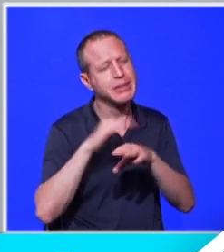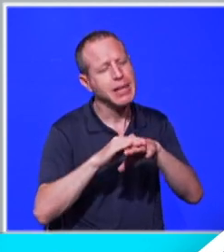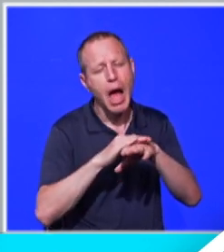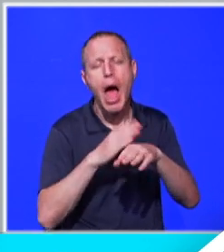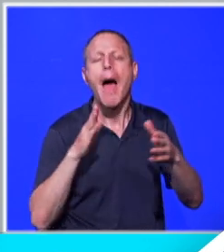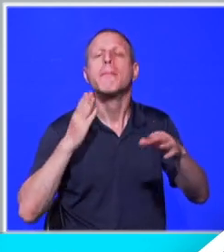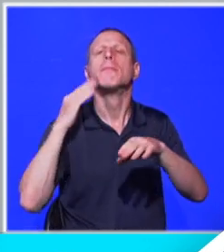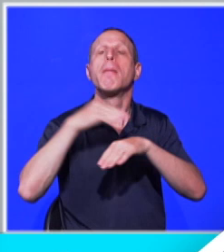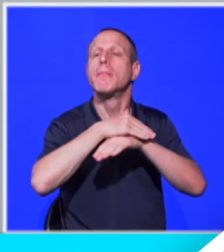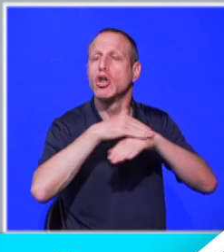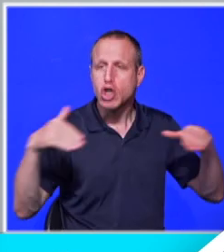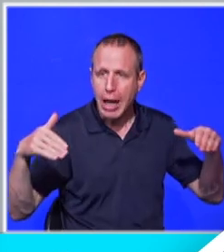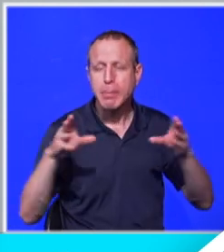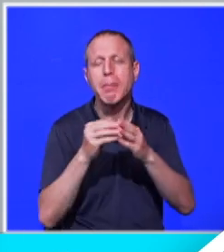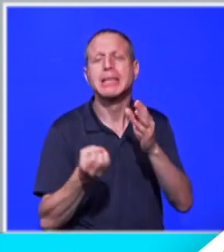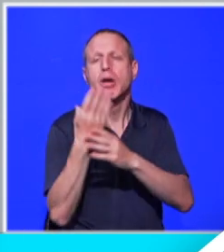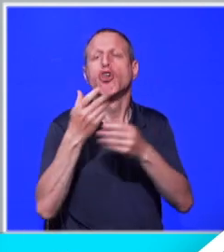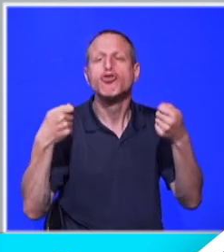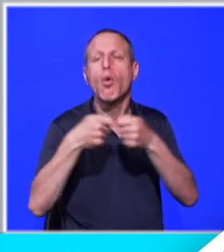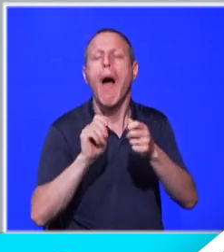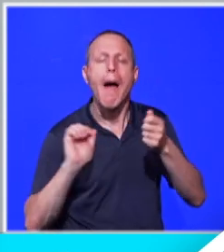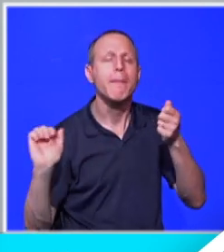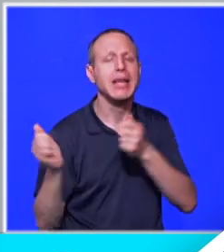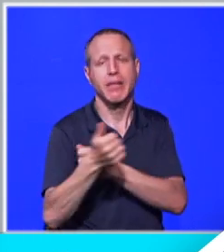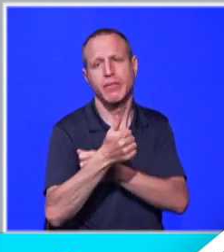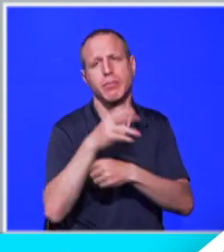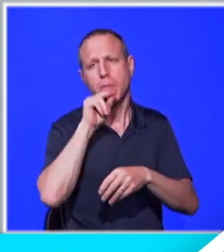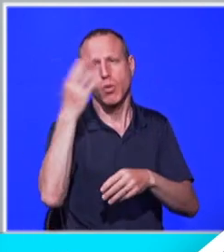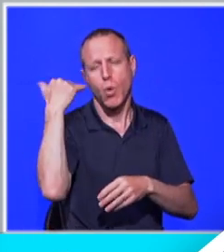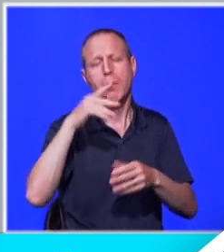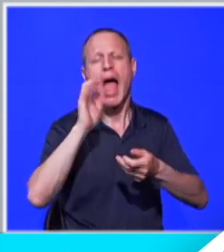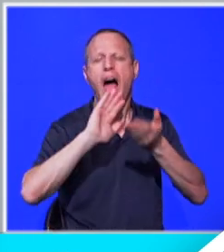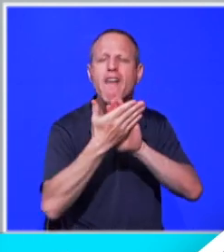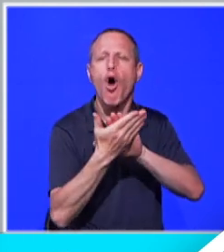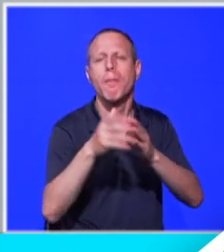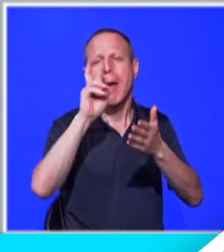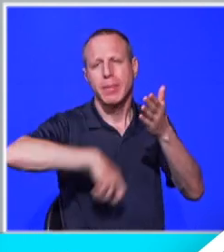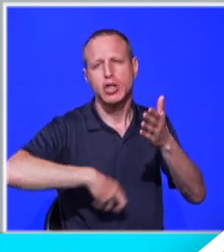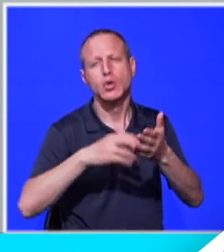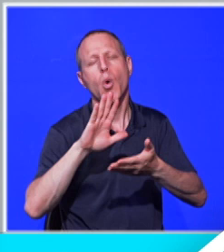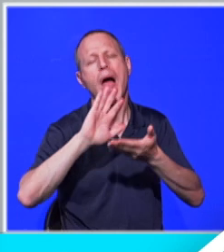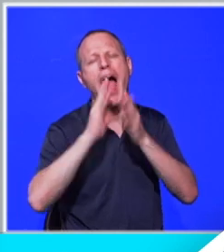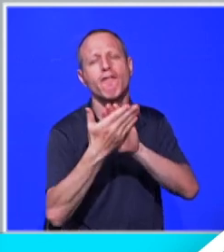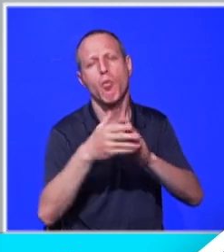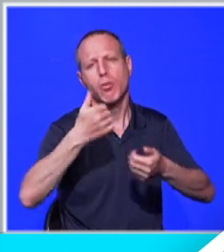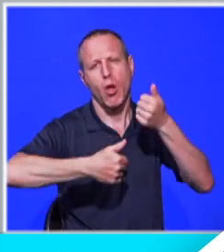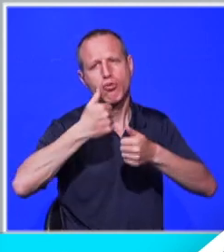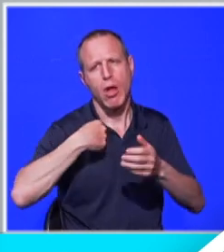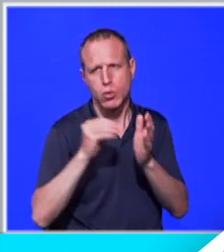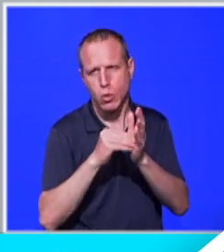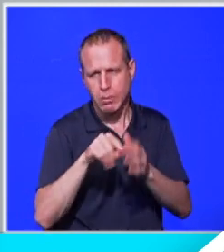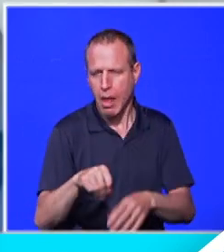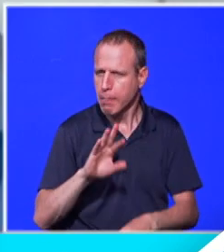עם הצמיחה, שקשורה בעקיפין בנושאים שדיברנו קודם, רפורמה במיסוי והרפורמות התחרותיות שאנחנו זקוקים להן. מה אתה אומר?